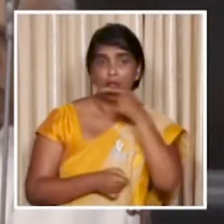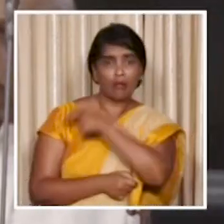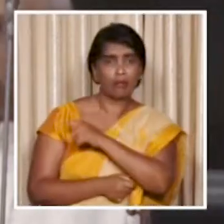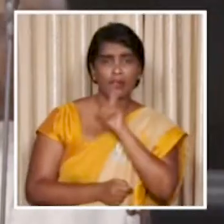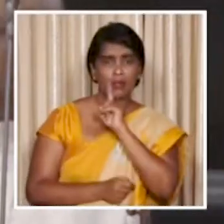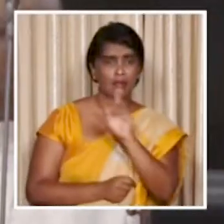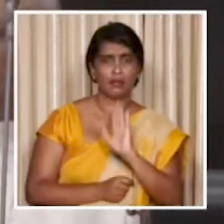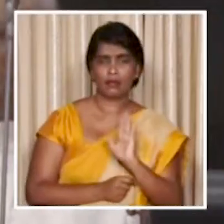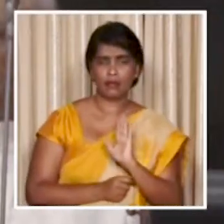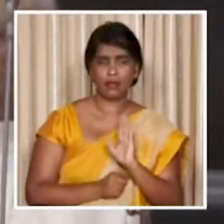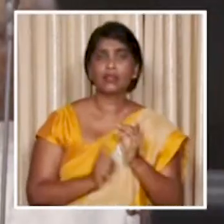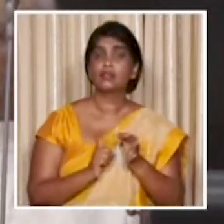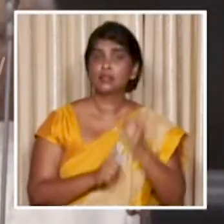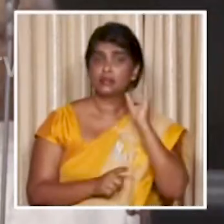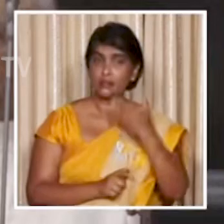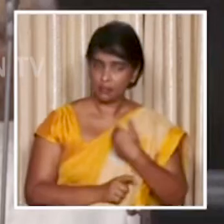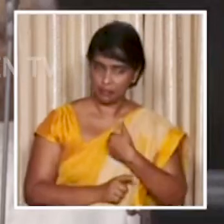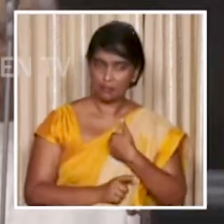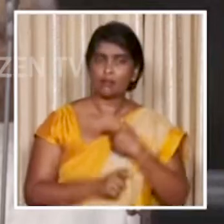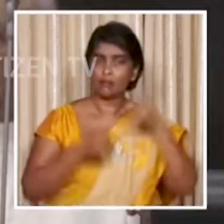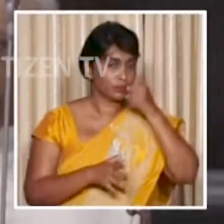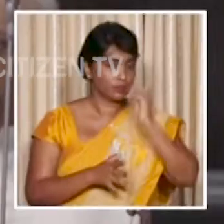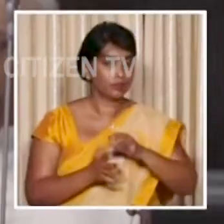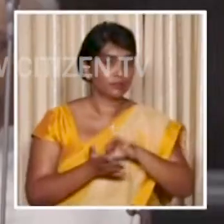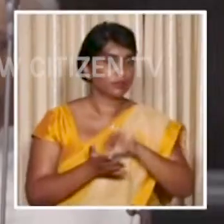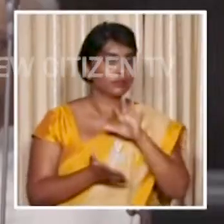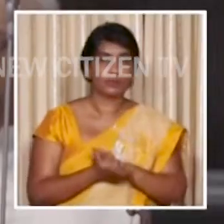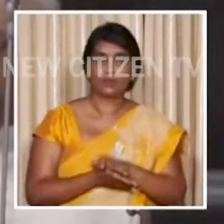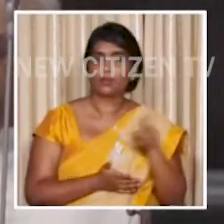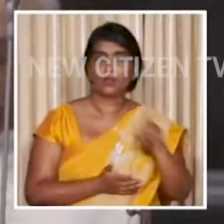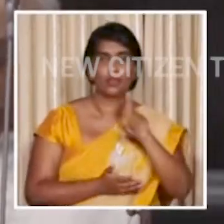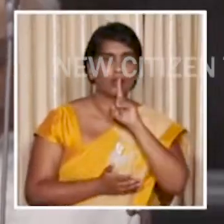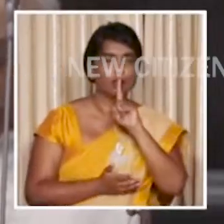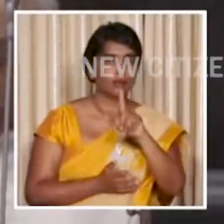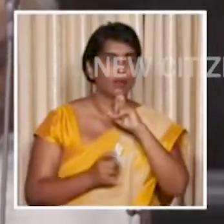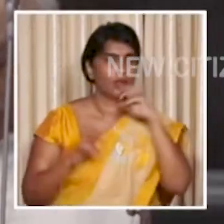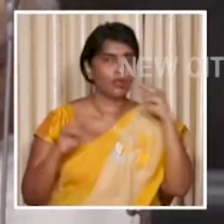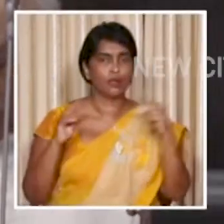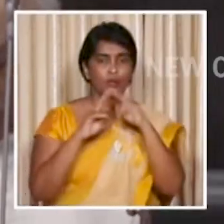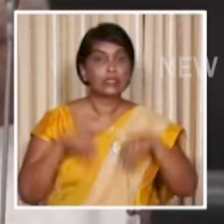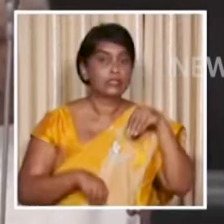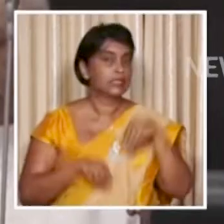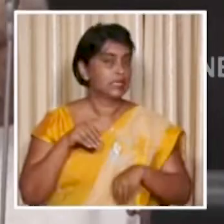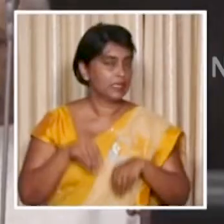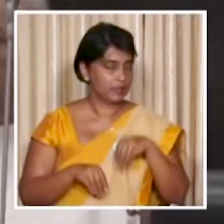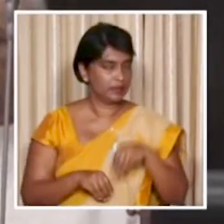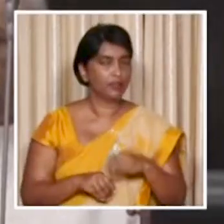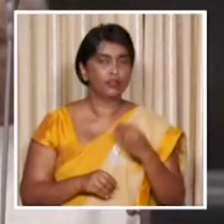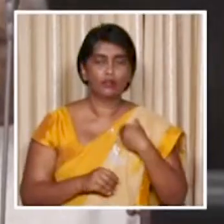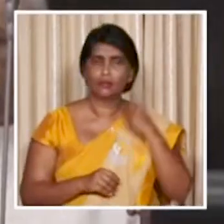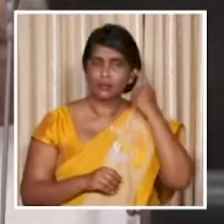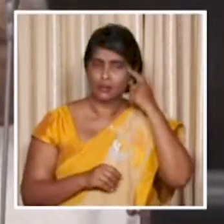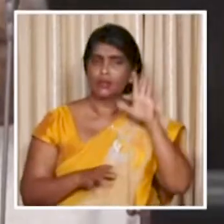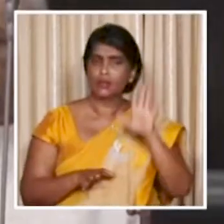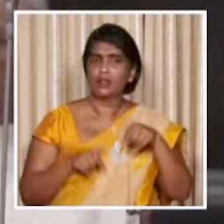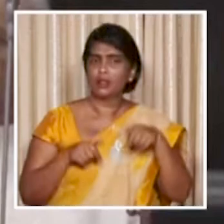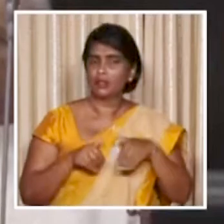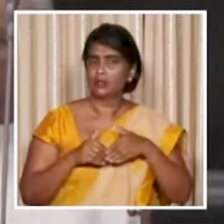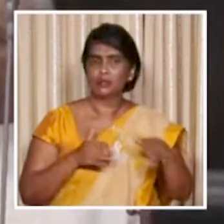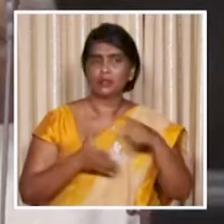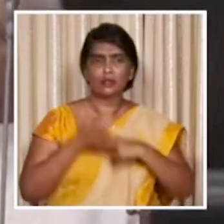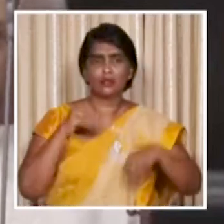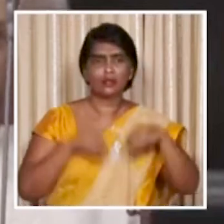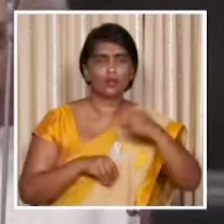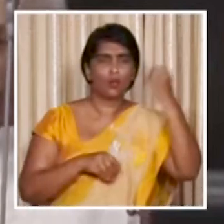වැඩක් නැහැ. ජනාධිපතියට මං කැඳවලා කියෙව්වා. එහෙම තීන්දුවක් ශ්‍රේෂ්ඨාධිකරණයෙන් දීලා නැහැ. අපි දන්න හැටියටත් දැන් වෙනකන්වත්